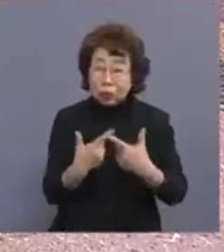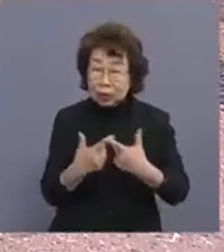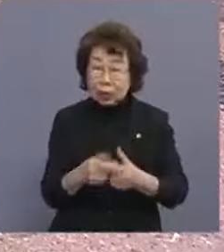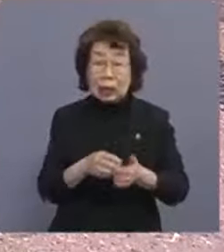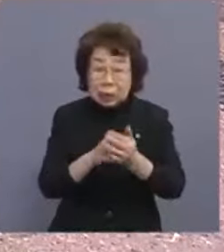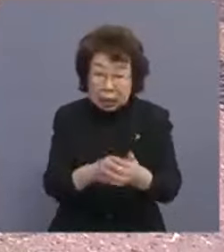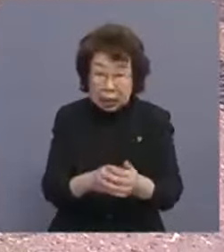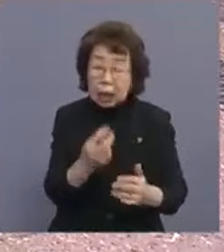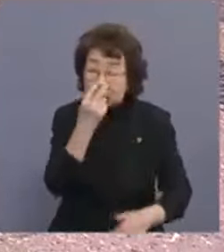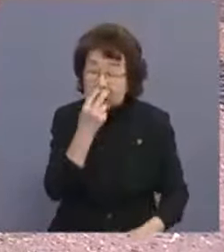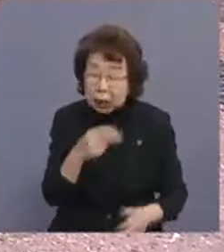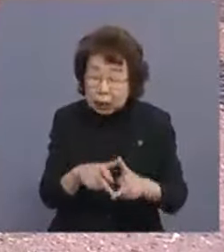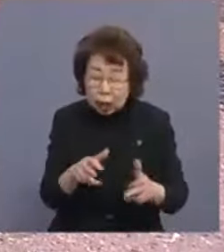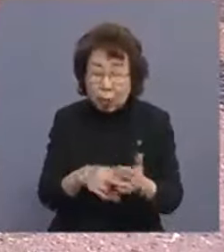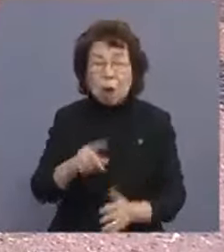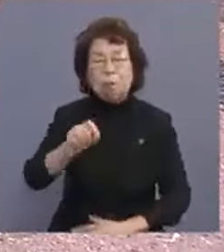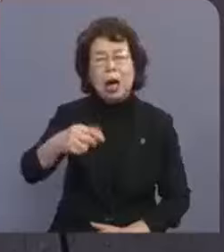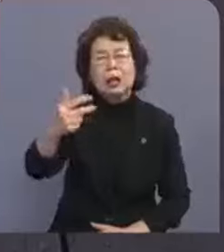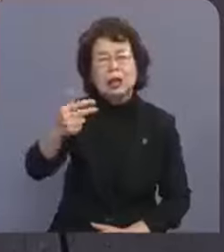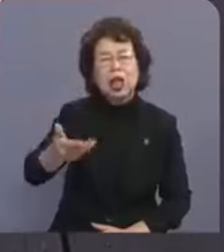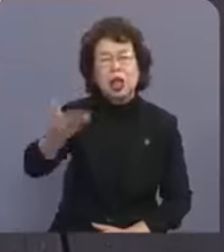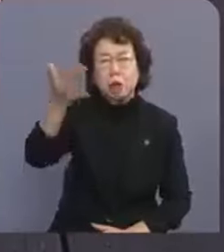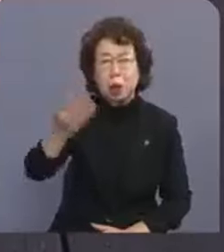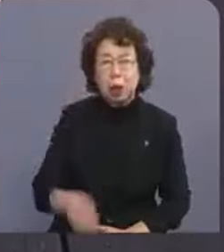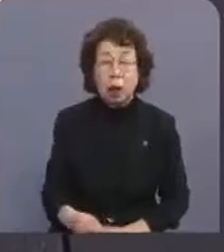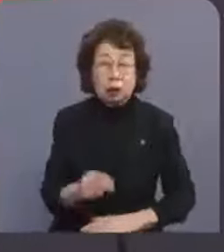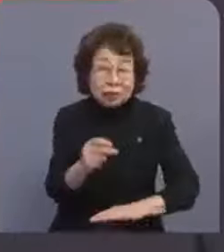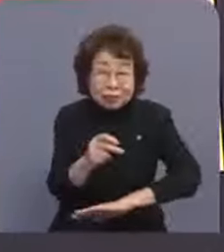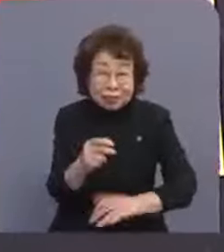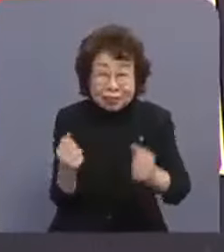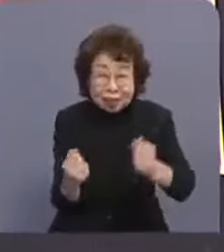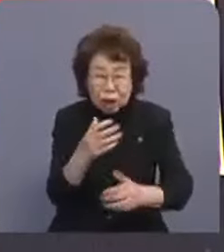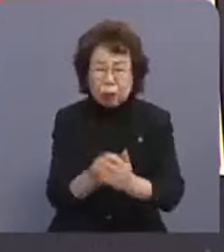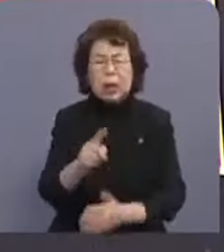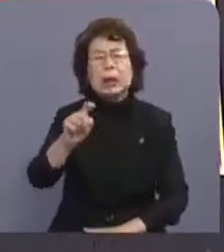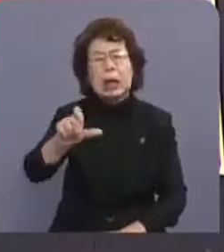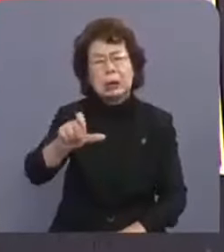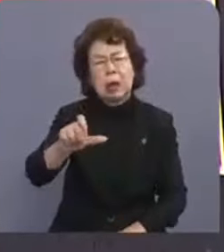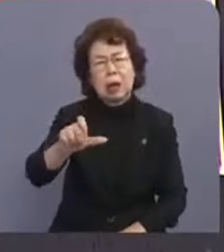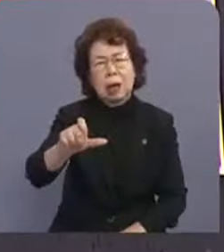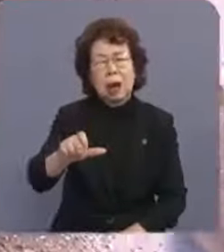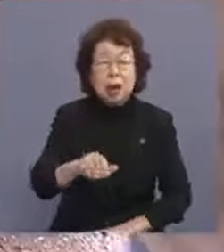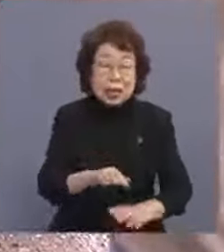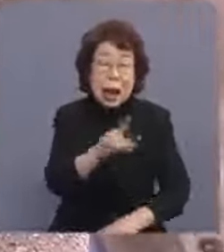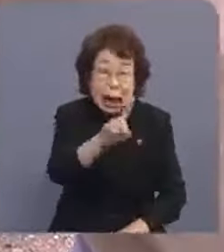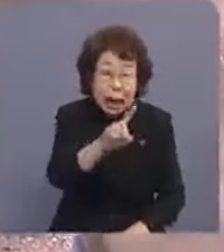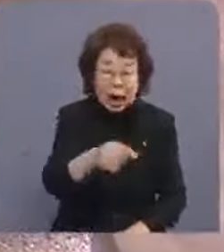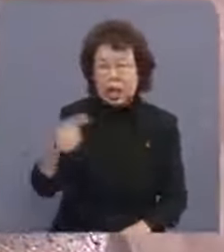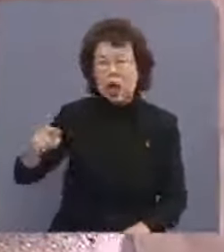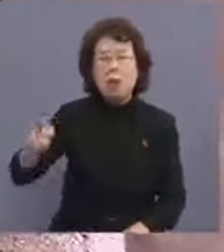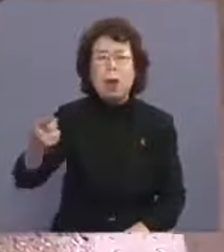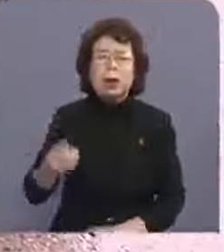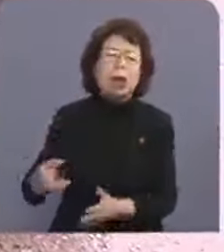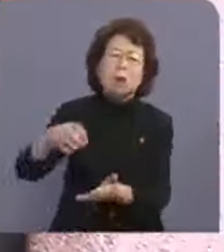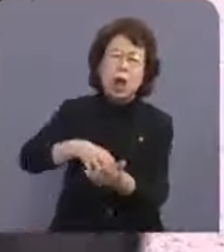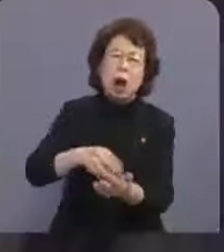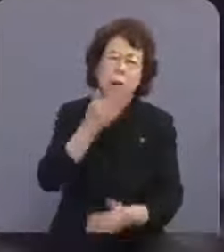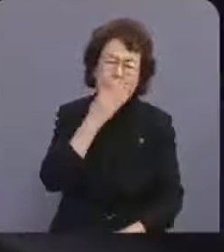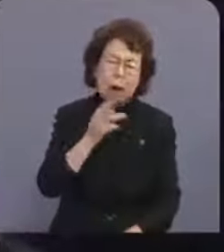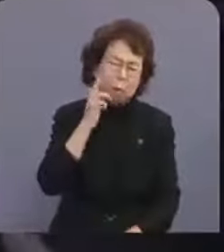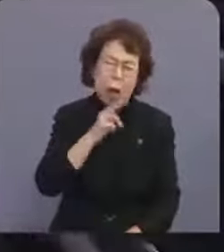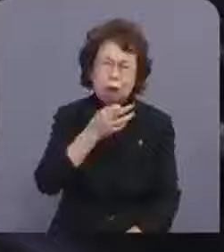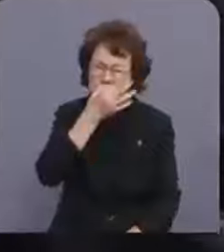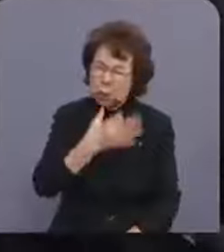등록된 시각장애인은 17,000명이 넘지만 운행 중인 차는 15대뿐 차량 한 대당 1,100여 명을 수용해야 하는